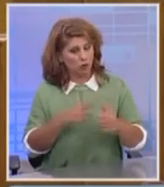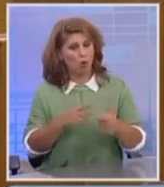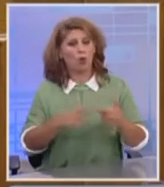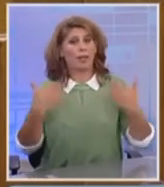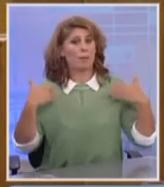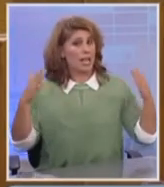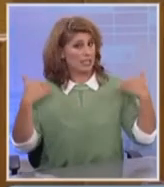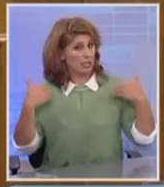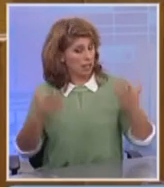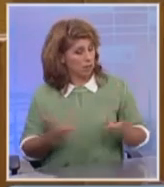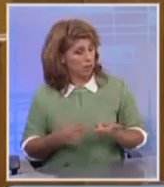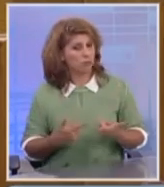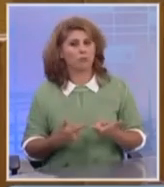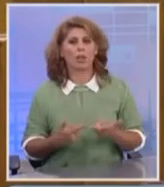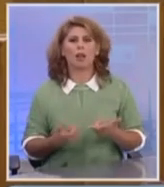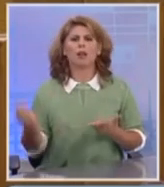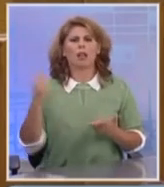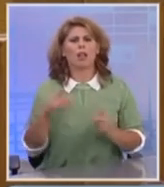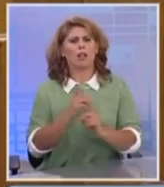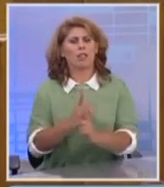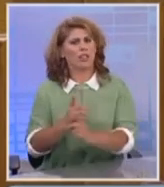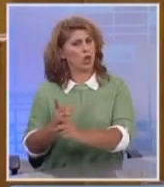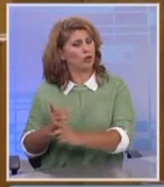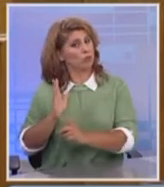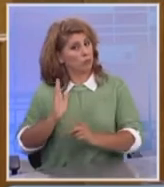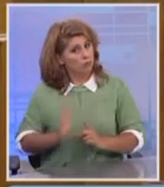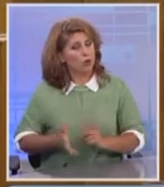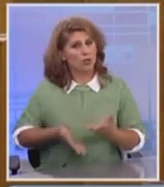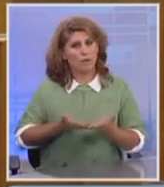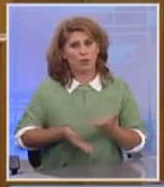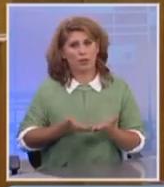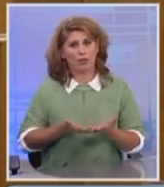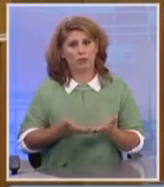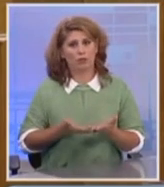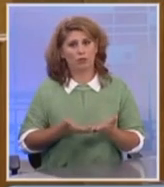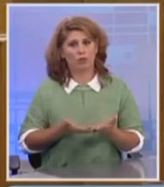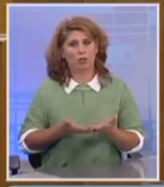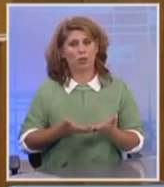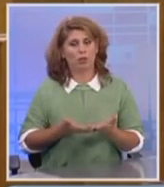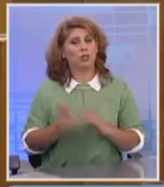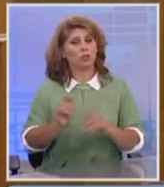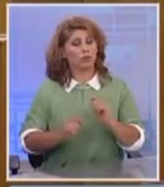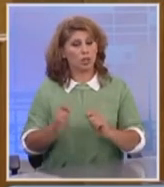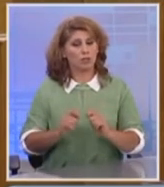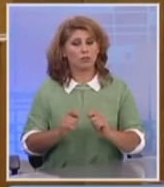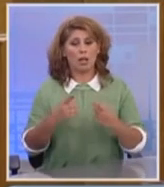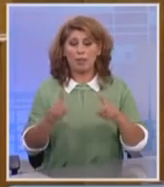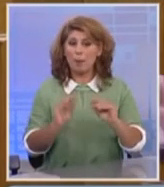γυμναστή και μια σειρά άλλες ειδικότητες που μπορούν να συμβάλλουν στη διαπαιδαγώγηση του νέου